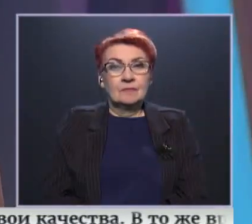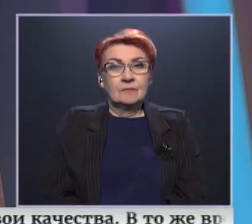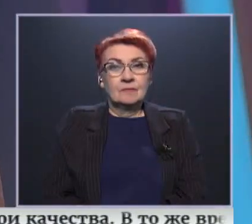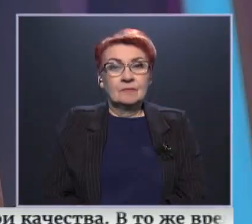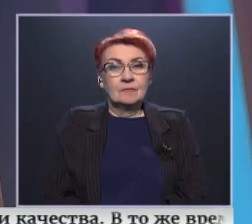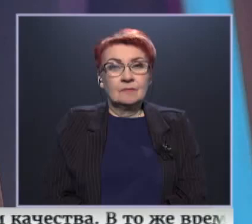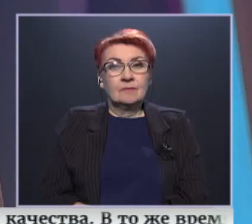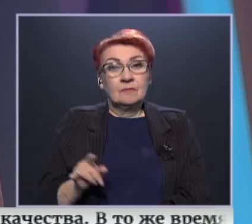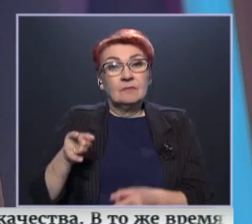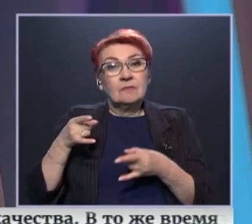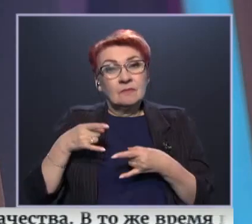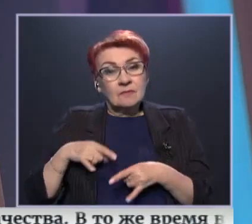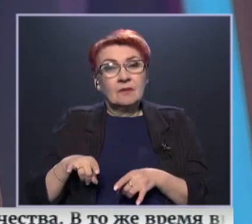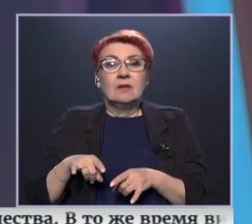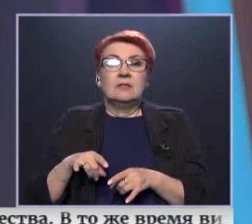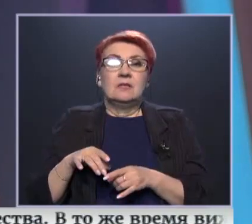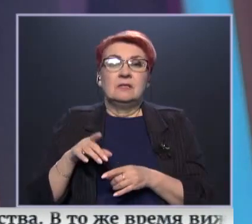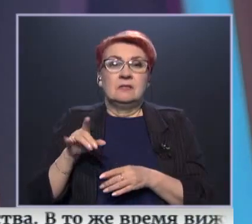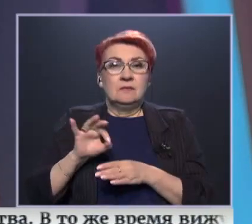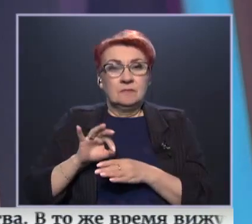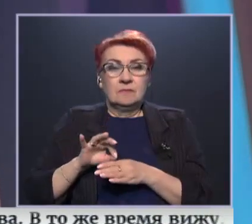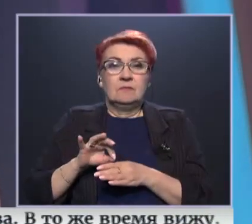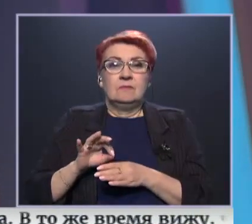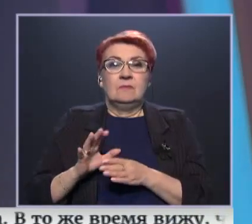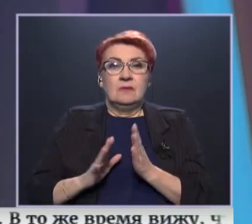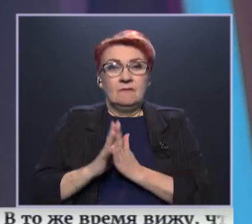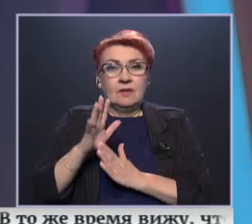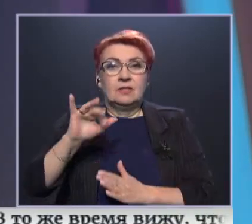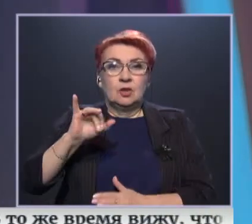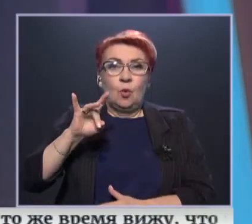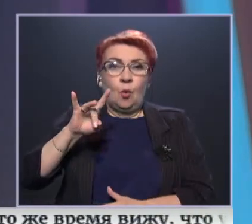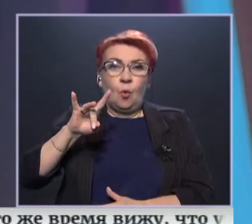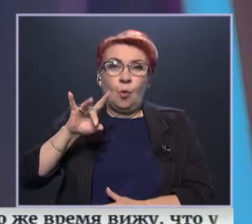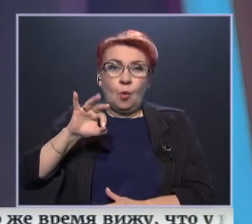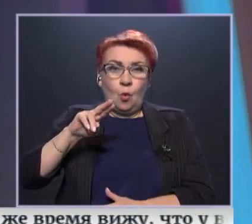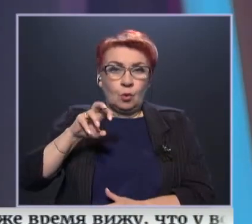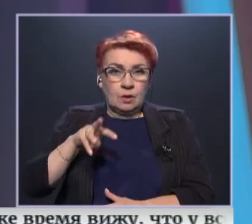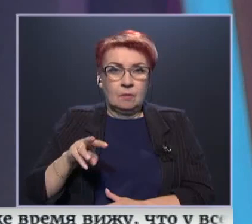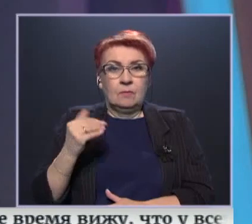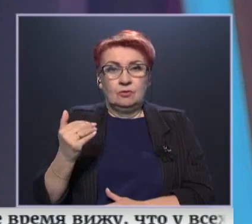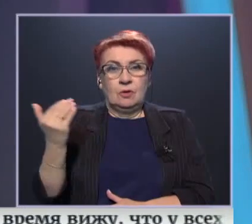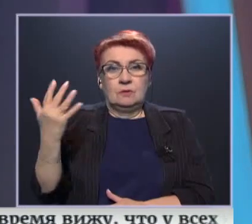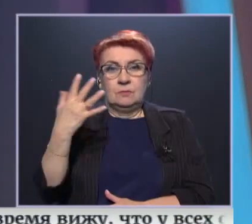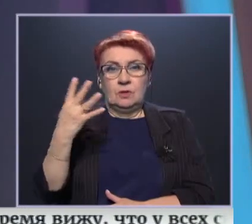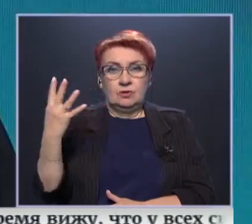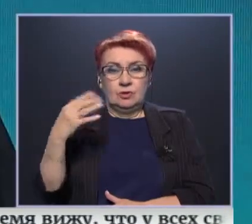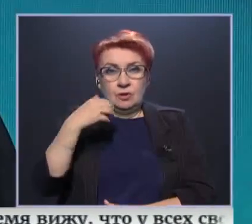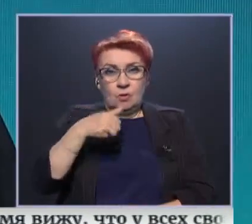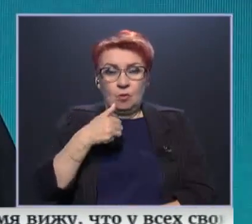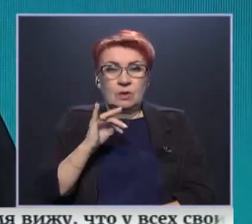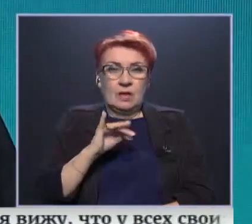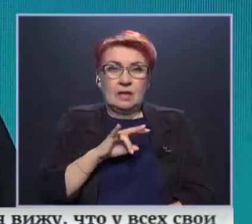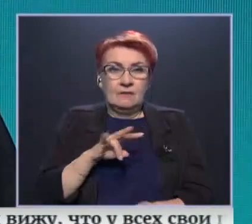Родился с патологией, вырос уродом и прожил нелепо 54 года сейчас уже. И навредить боюсь